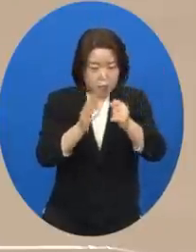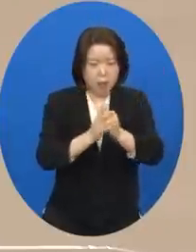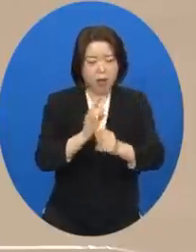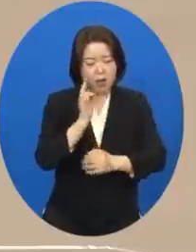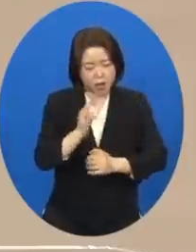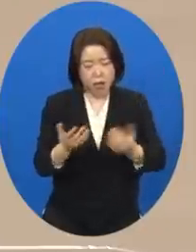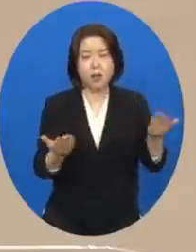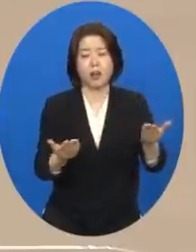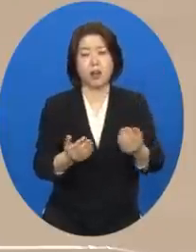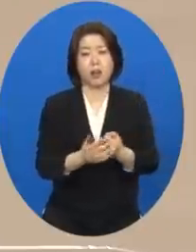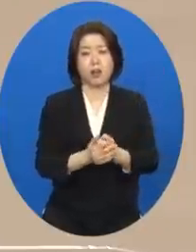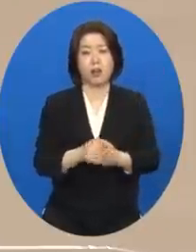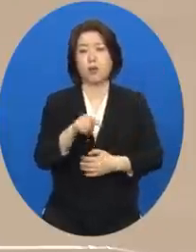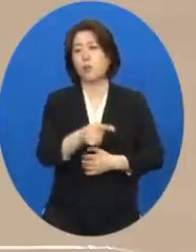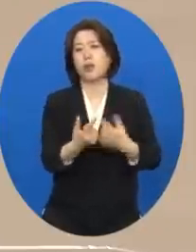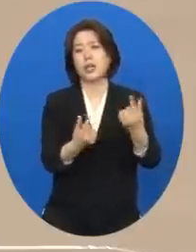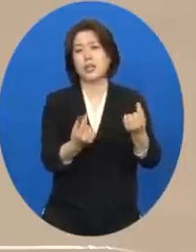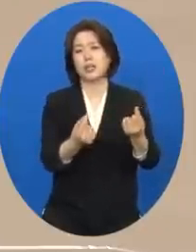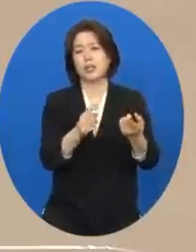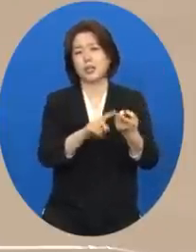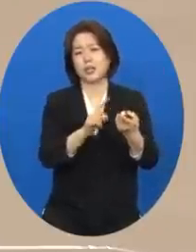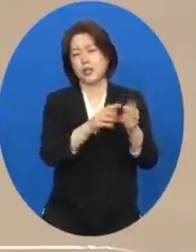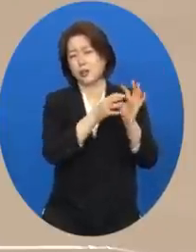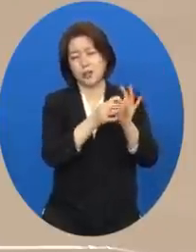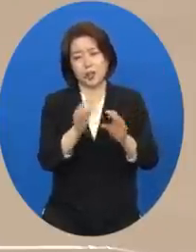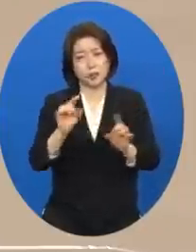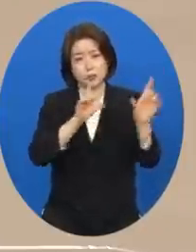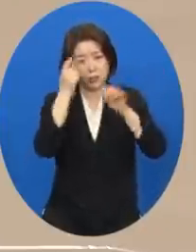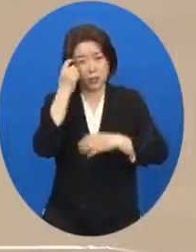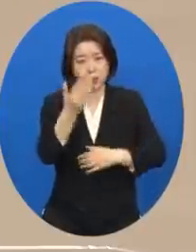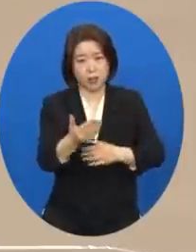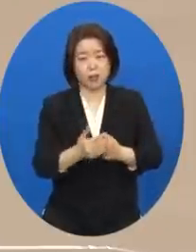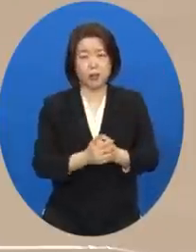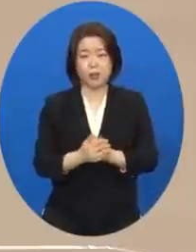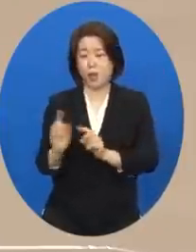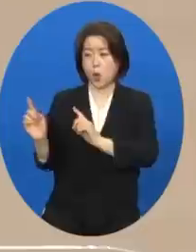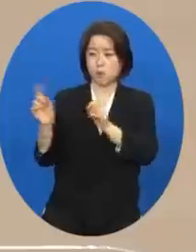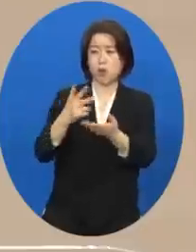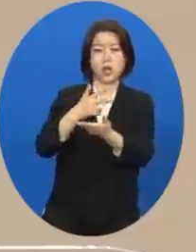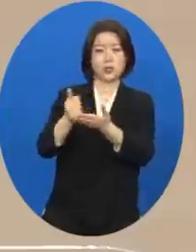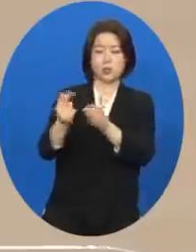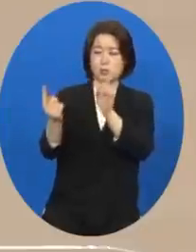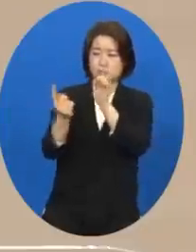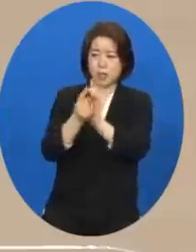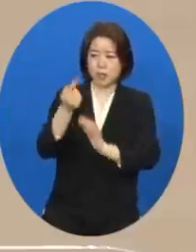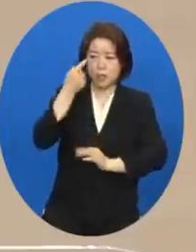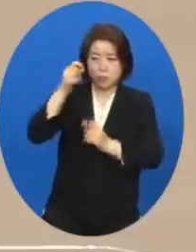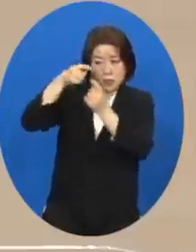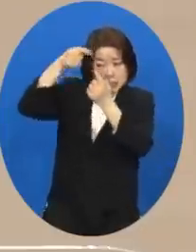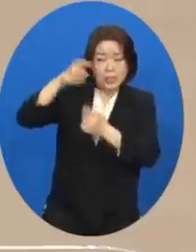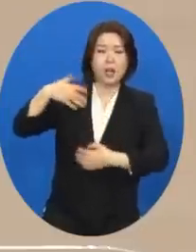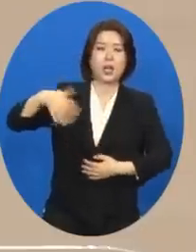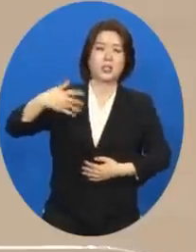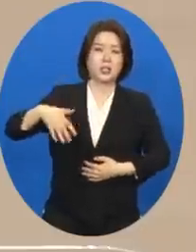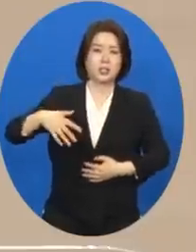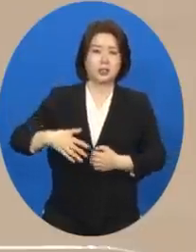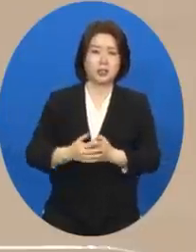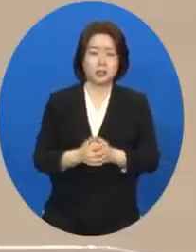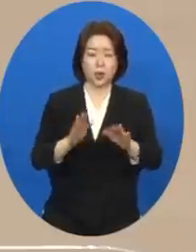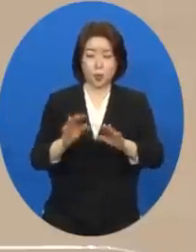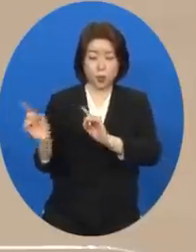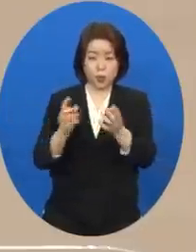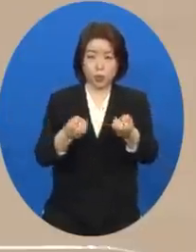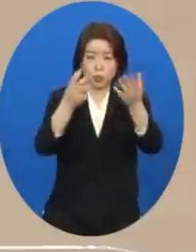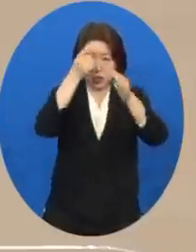왜 그렇게 사는 거죠 부활하신 주님을 만나는 눈이 뜨이지 않는 겁니다 오늘 부활절 예배를